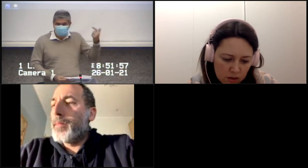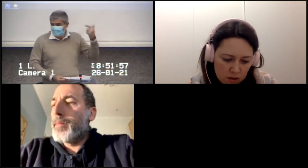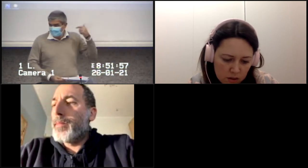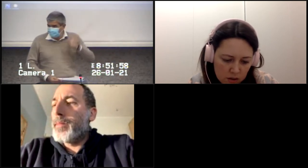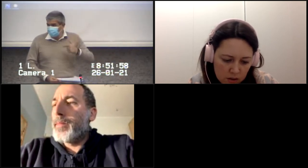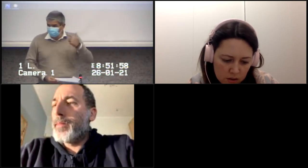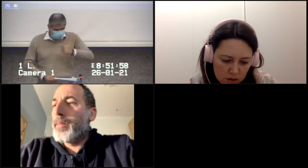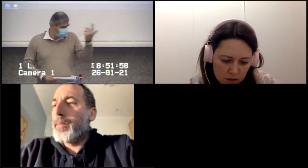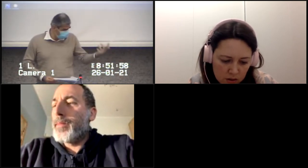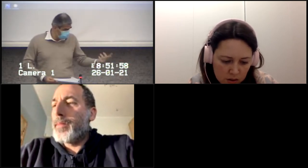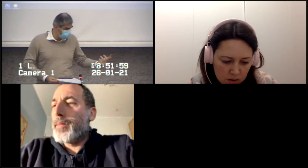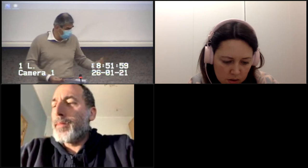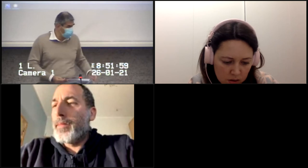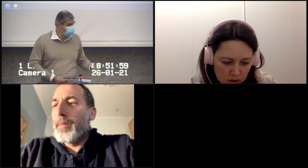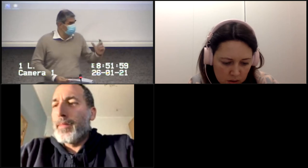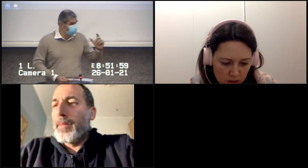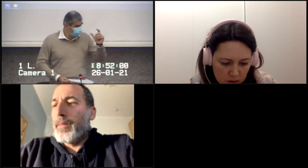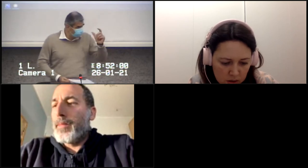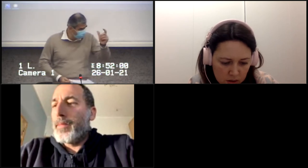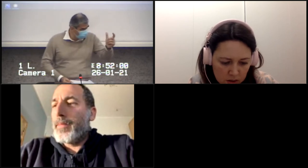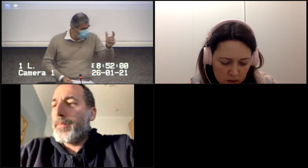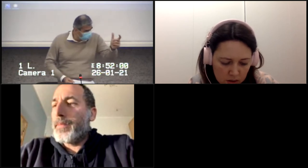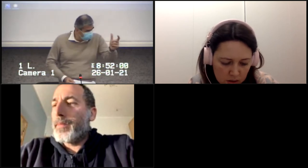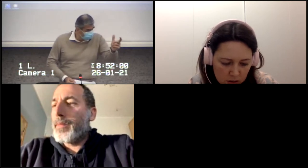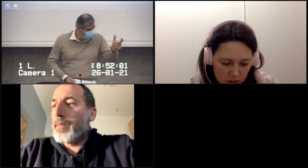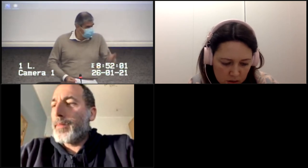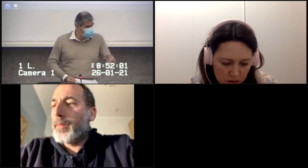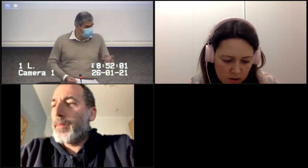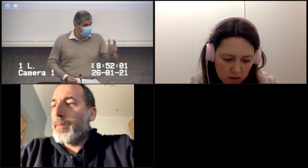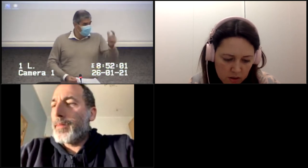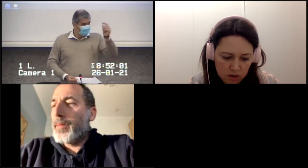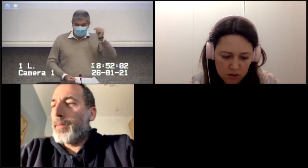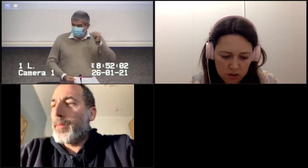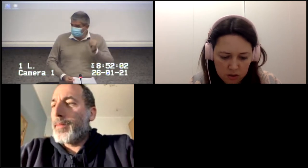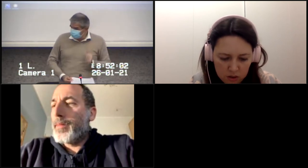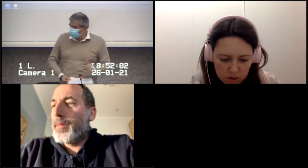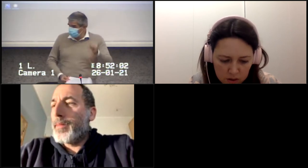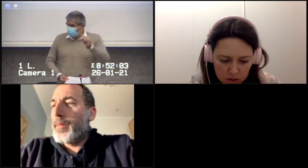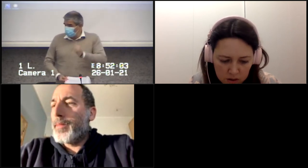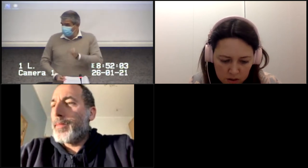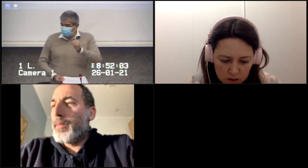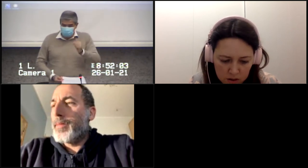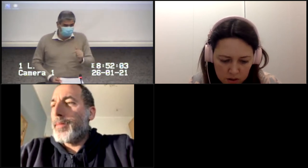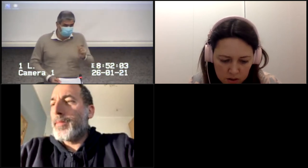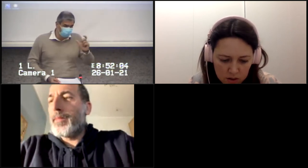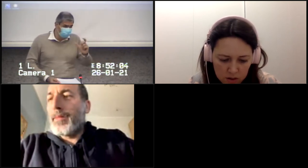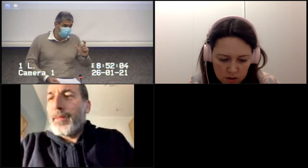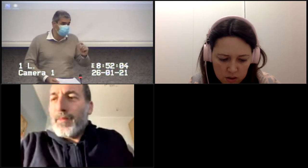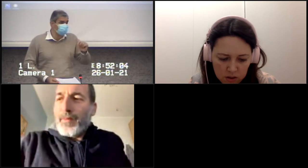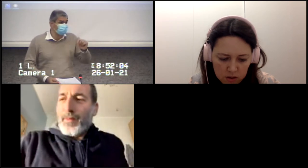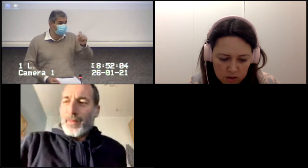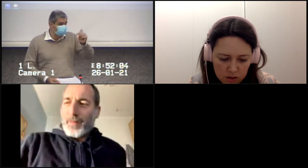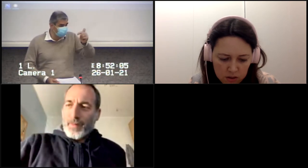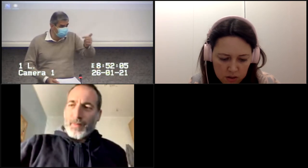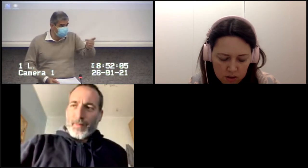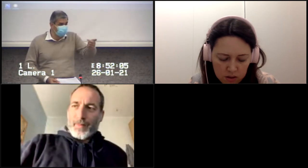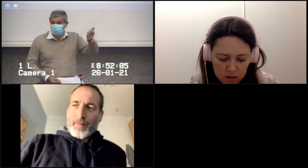volumetrico del 20%, quindi poniamo molta attenzione non solo sul recupero del patrimonio, ma anche